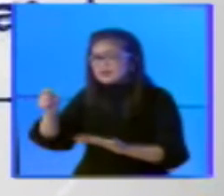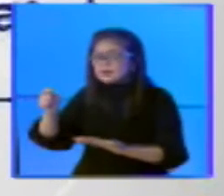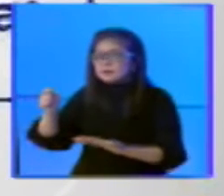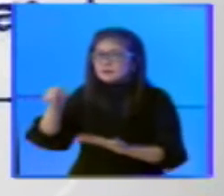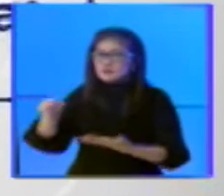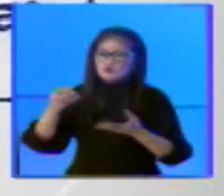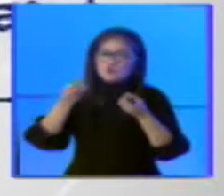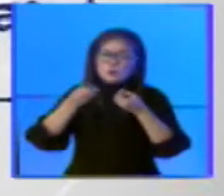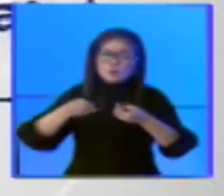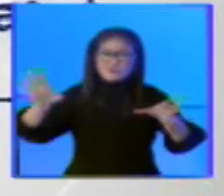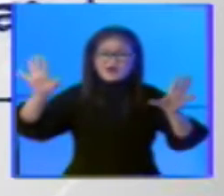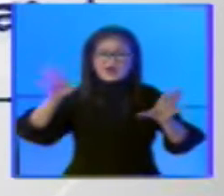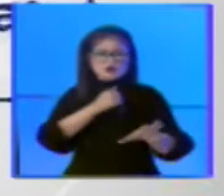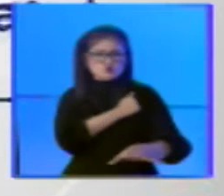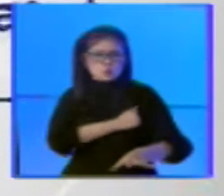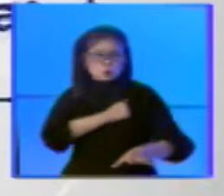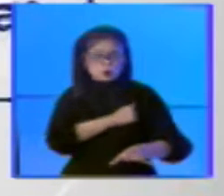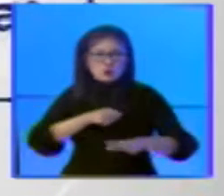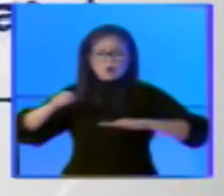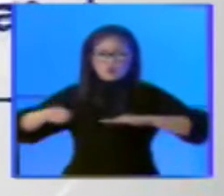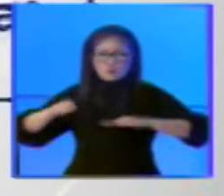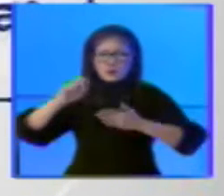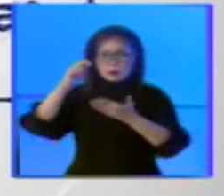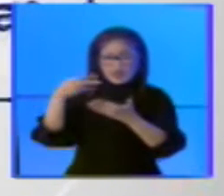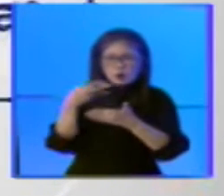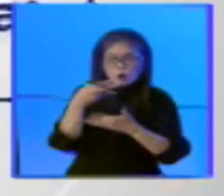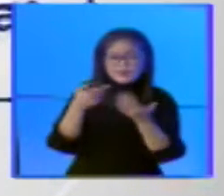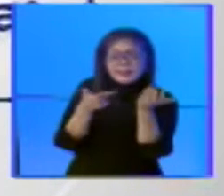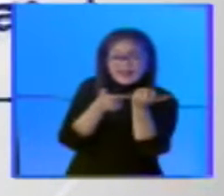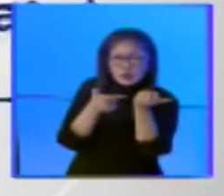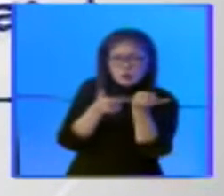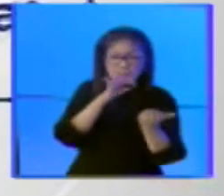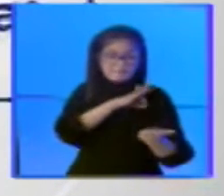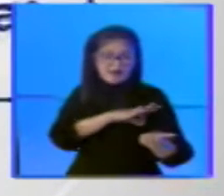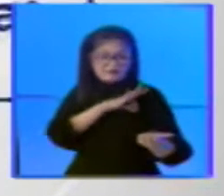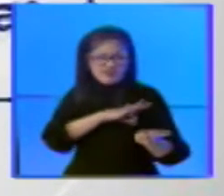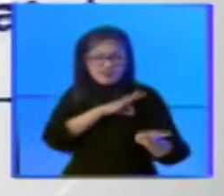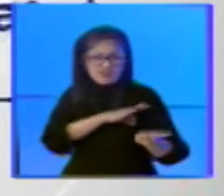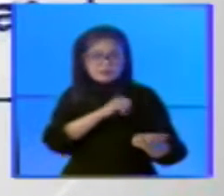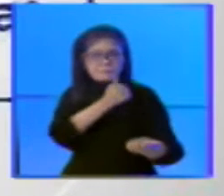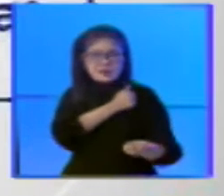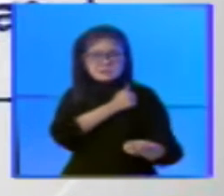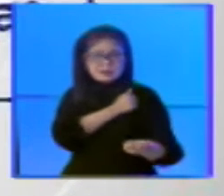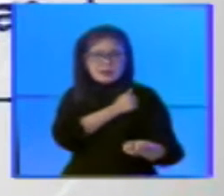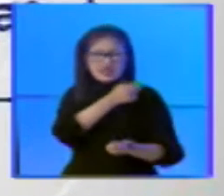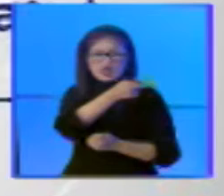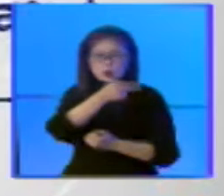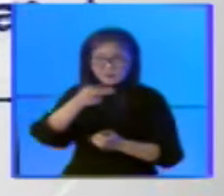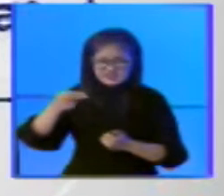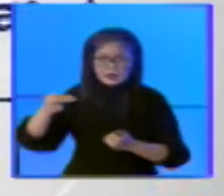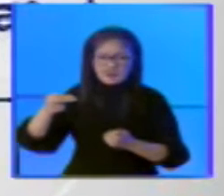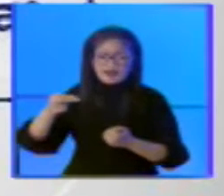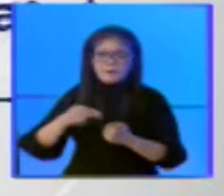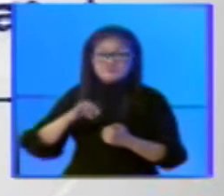politik ekonomi hukum pengetahuan dan teknologi yang bermanfaat bagi bangsa dan negara serta dan berbakti dan